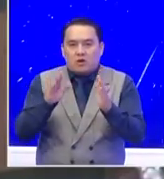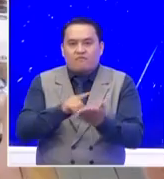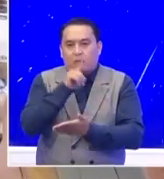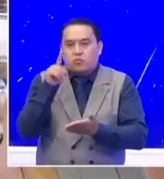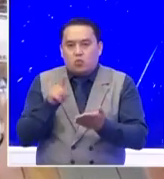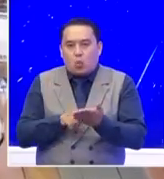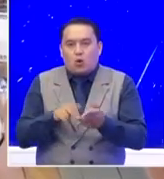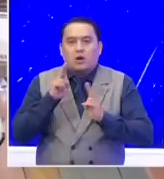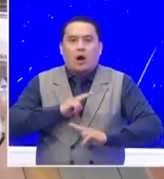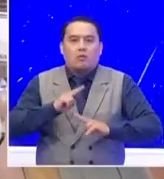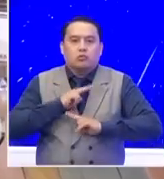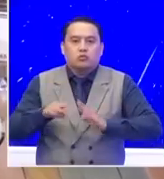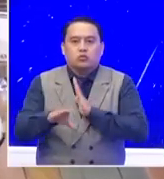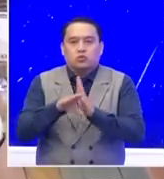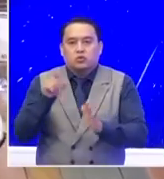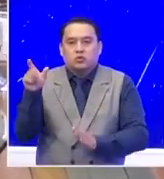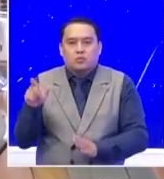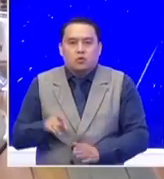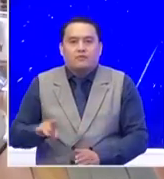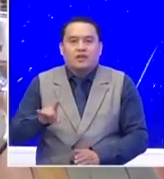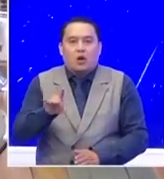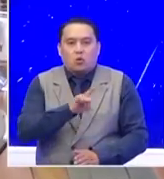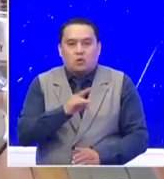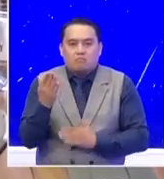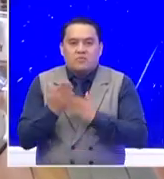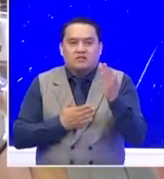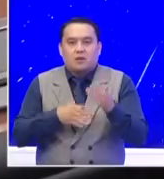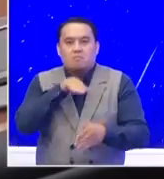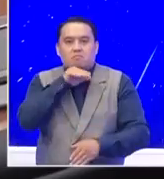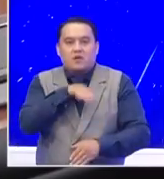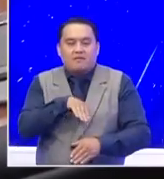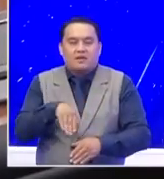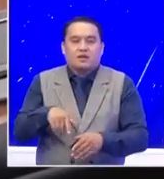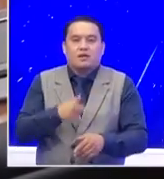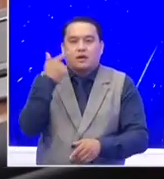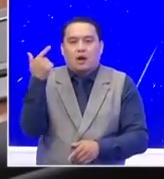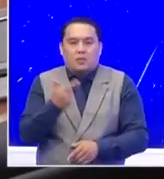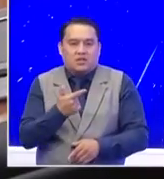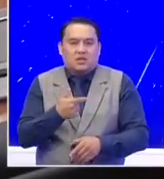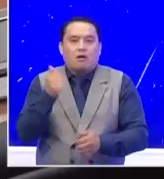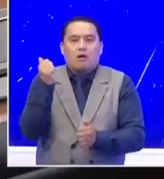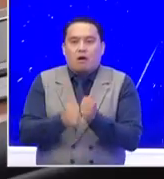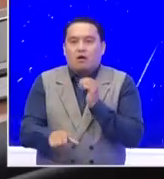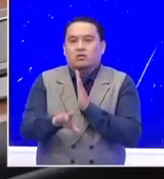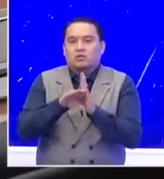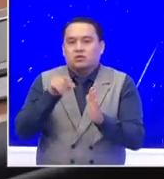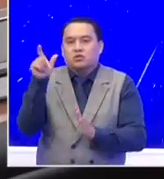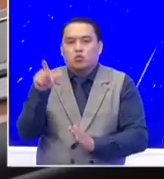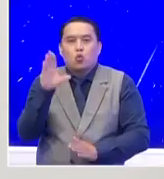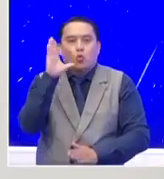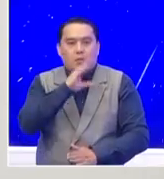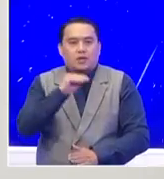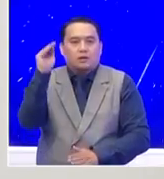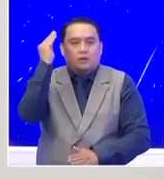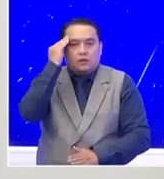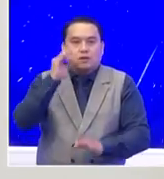вопросу работы депутатского корпуса в регионах и повышению их профессиональной квалификации. Каждый депутат должен уметь